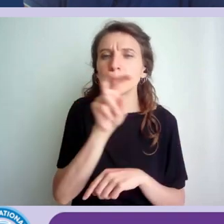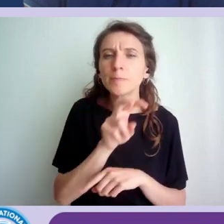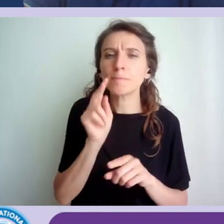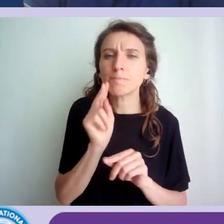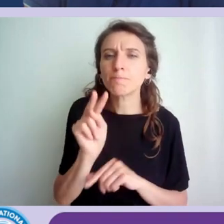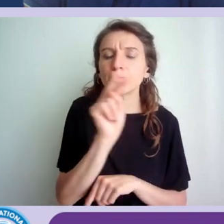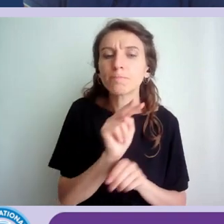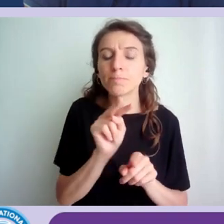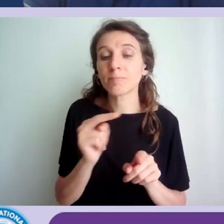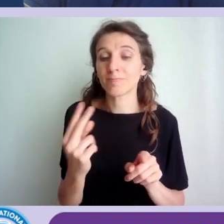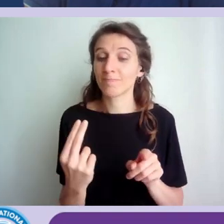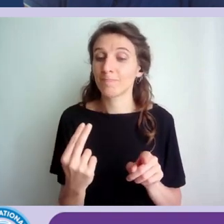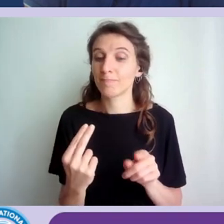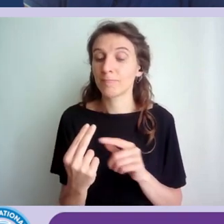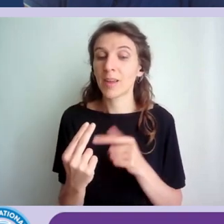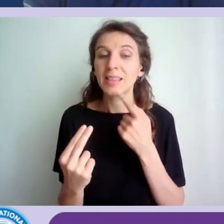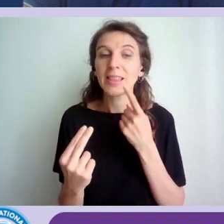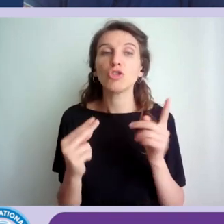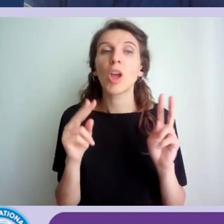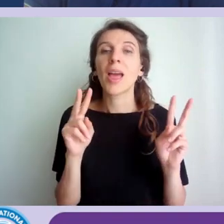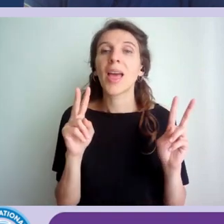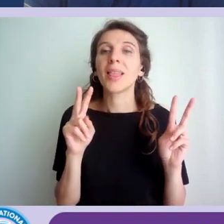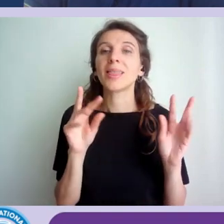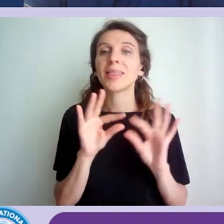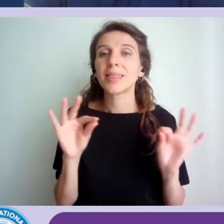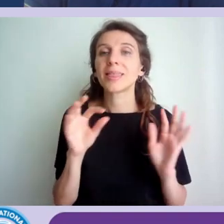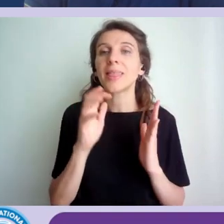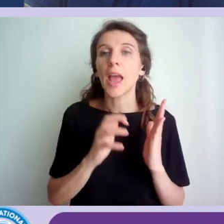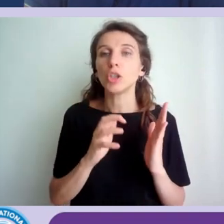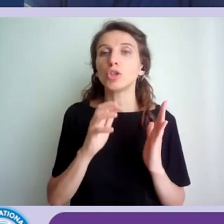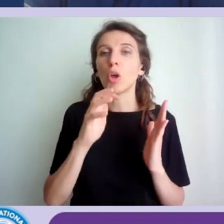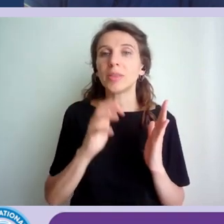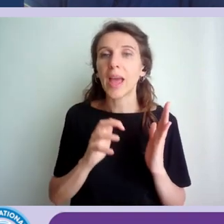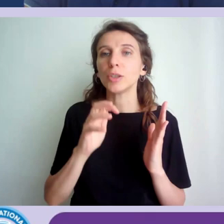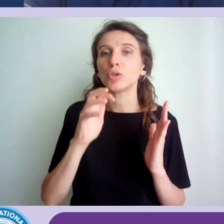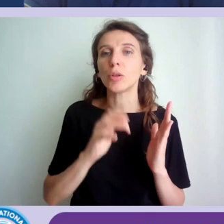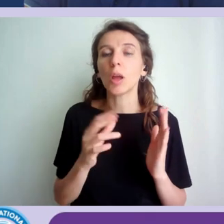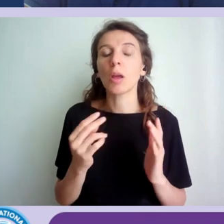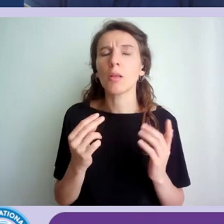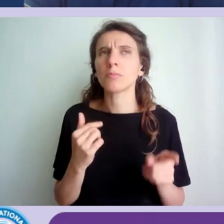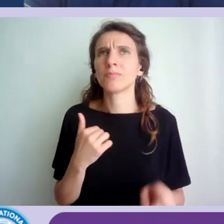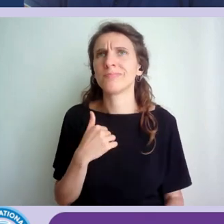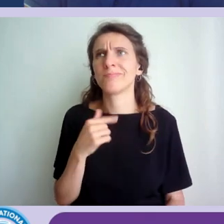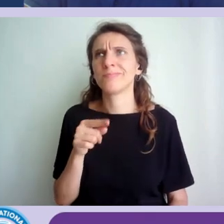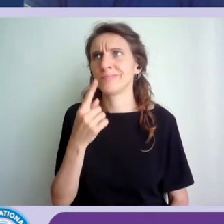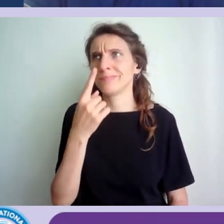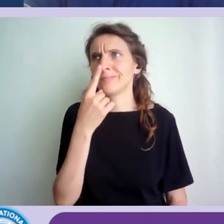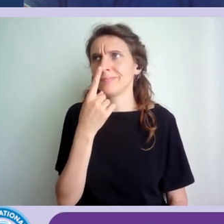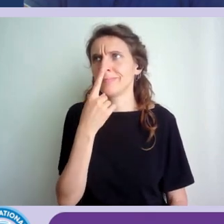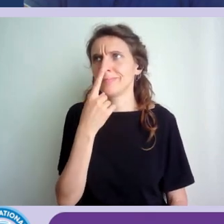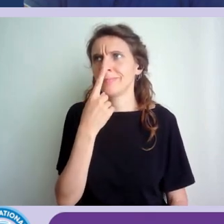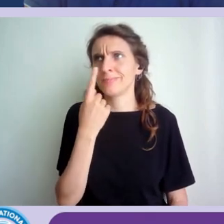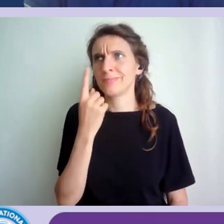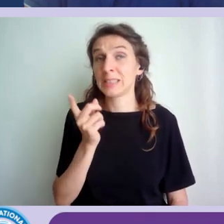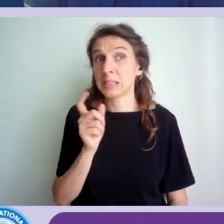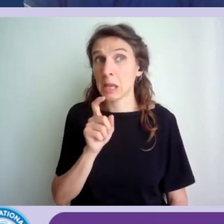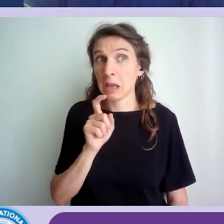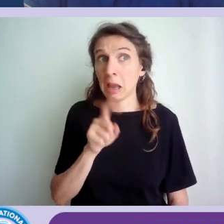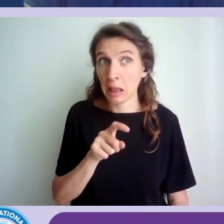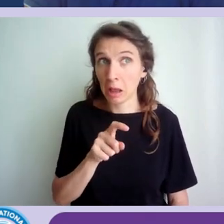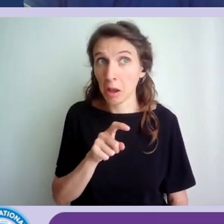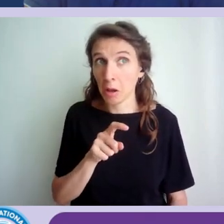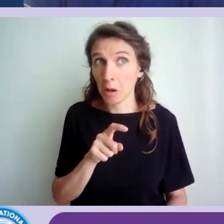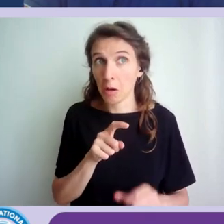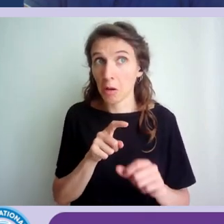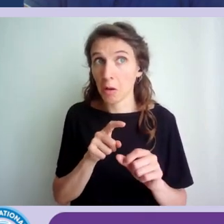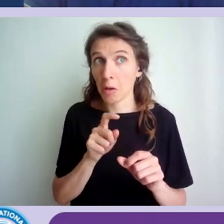vengono letti come testo e basta dopo sta al tu al tuo intuito capire che magari chissà andando a cliccare su quel testo